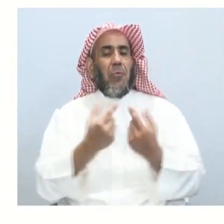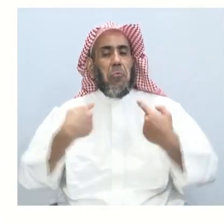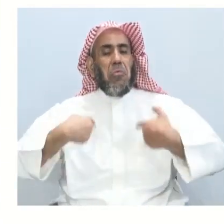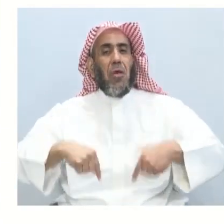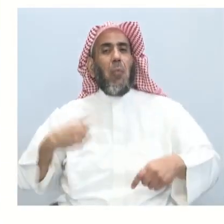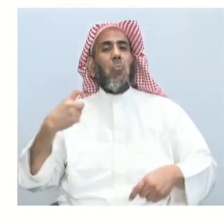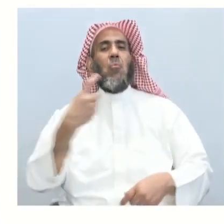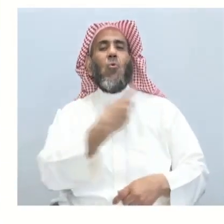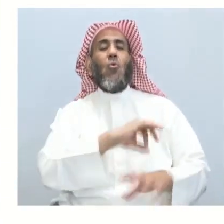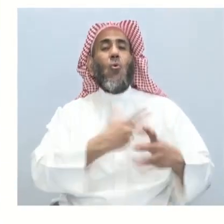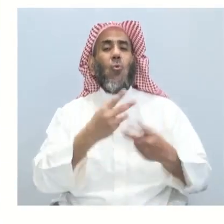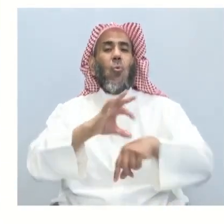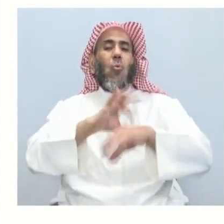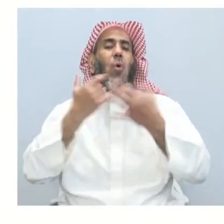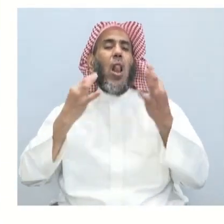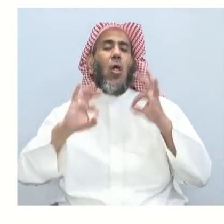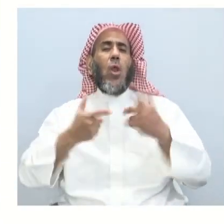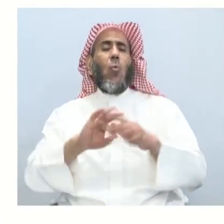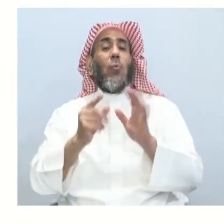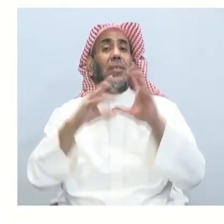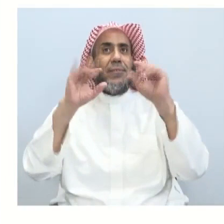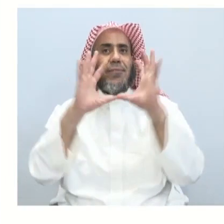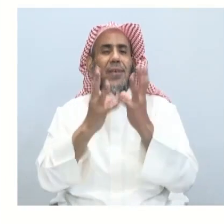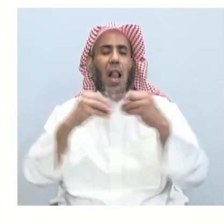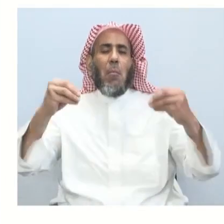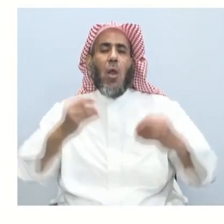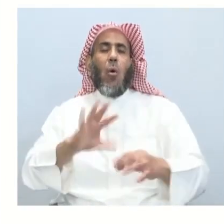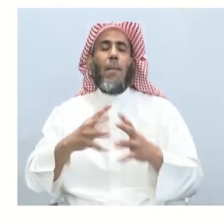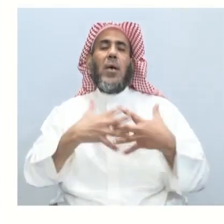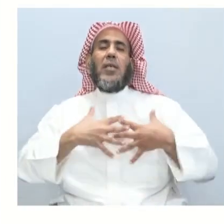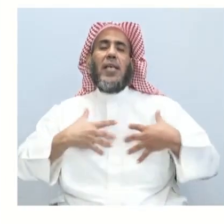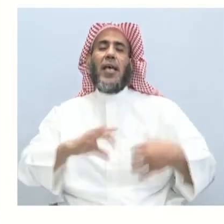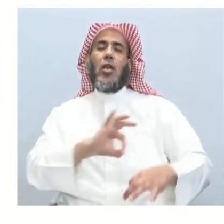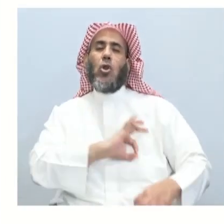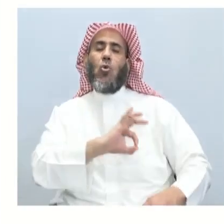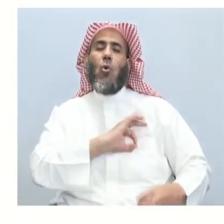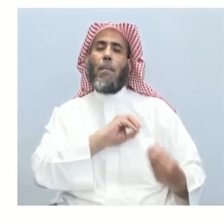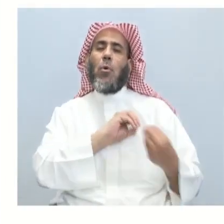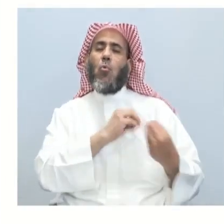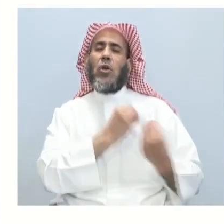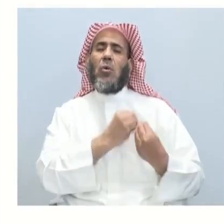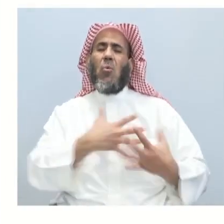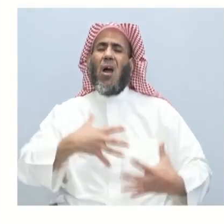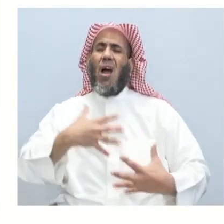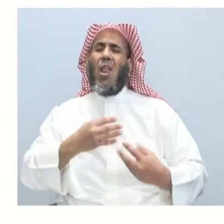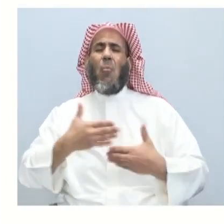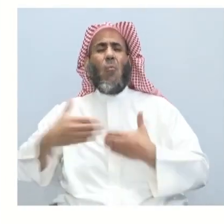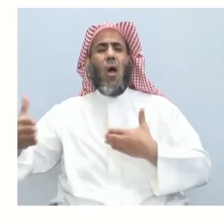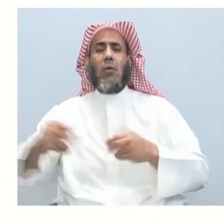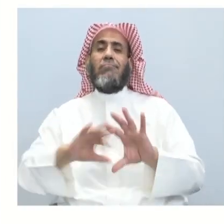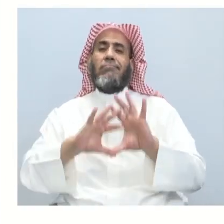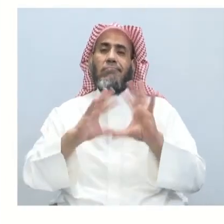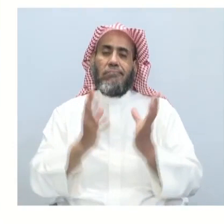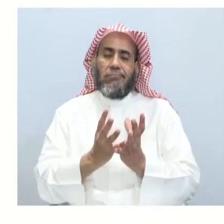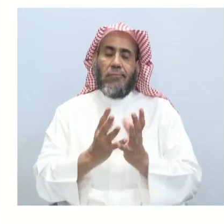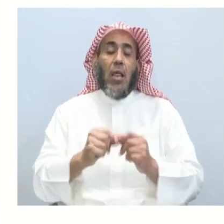والعطور والحلي والوصف المعنوي لمشاعر الحب من لوعه الحب والشوق والم الفراق وهذا ايضا